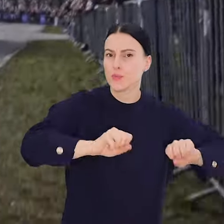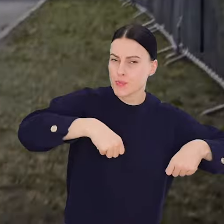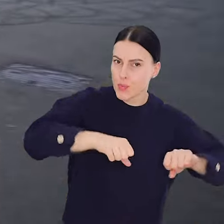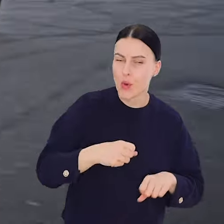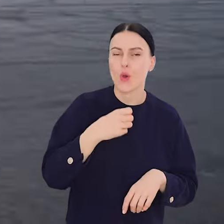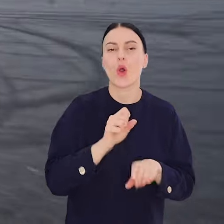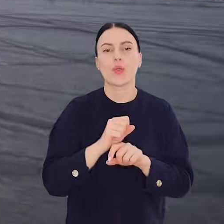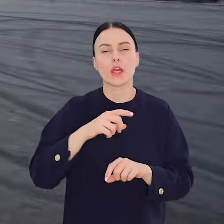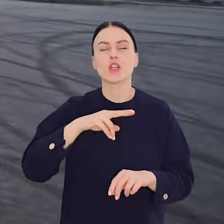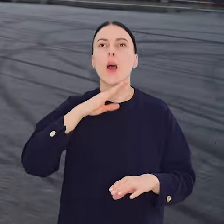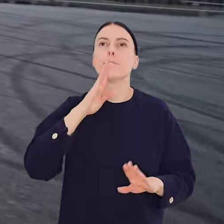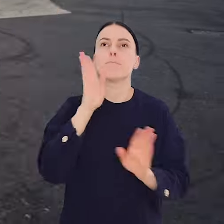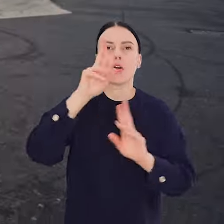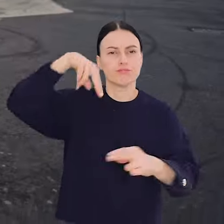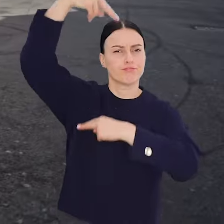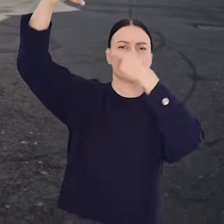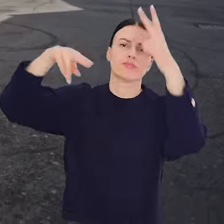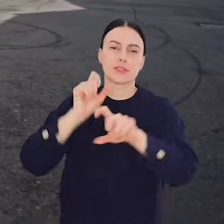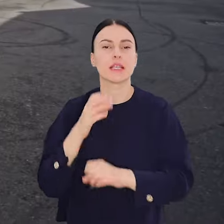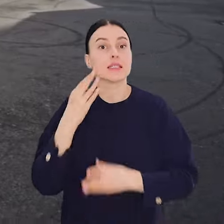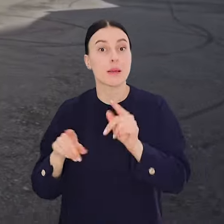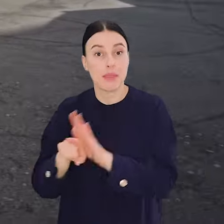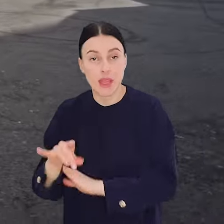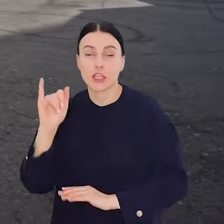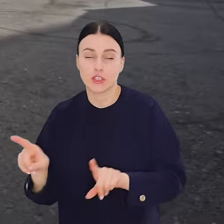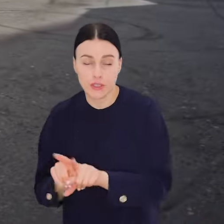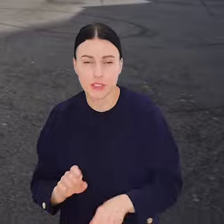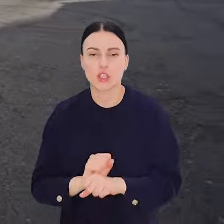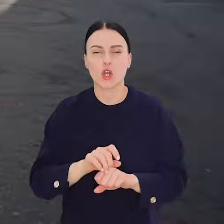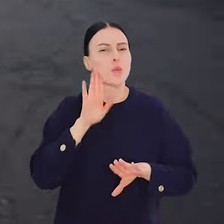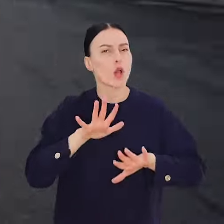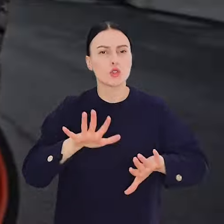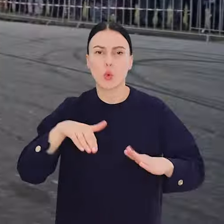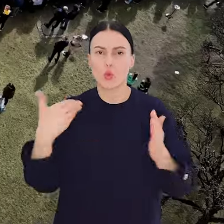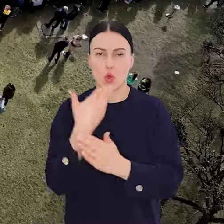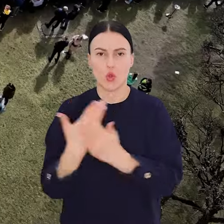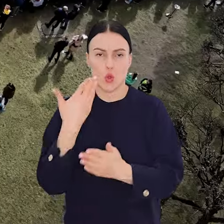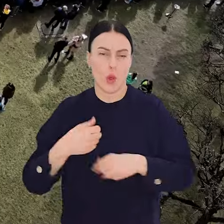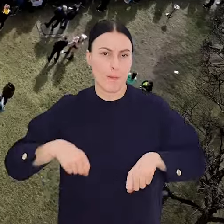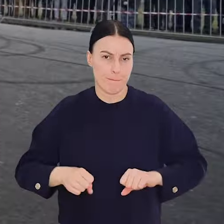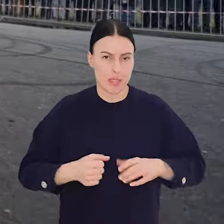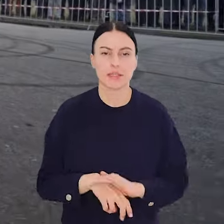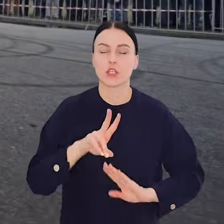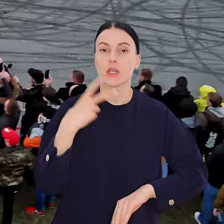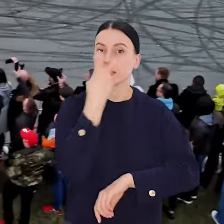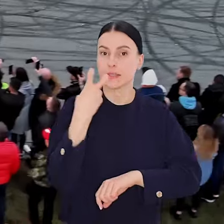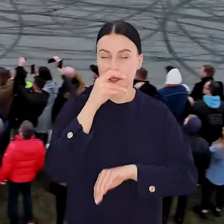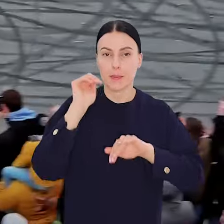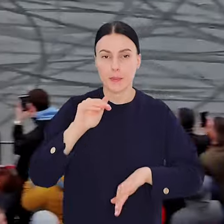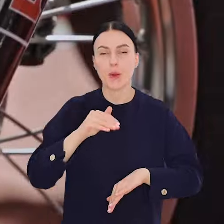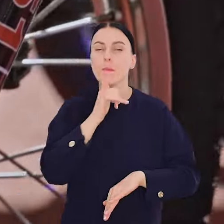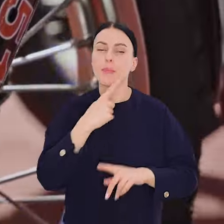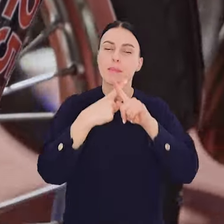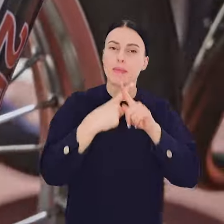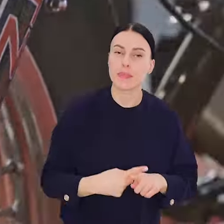freestyle motocross, akrobacje powietrzne, strefa zabaw dla dzieci i ogrom nowinek motoryzacyjnych. Zainteresowani